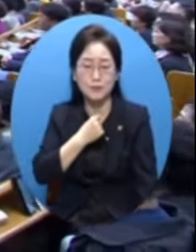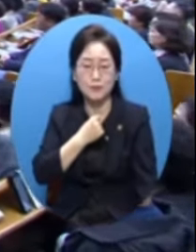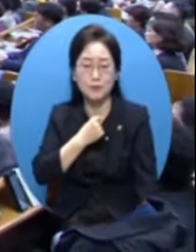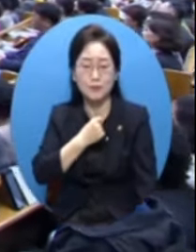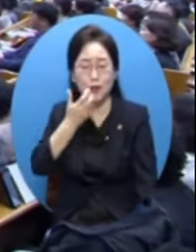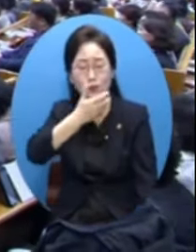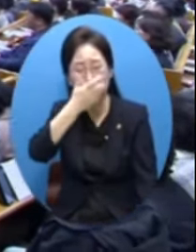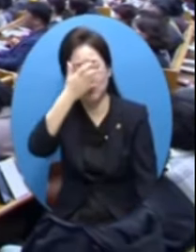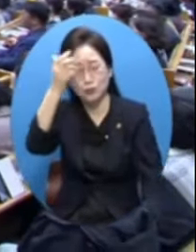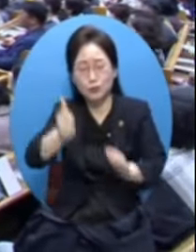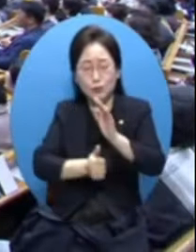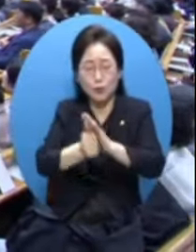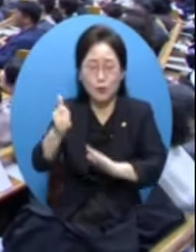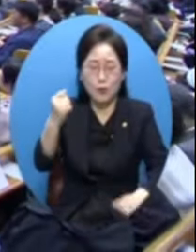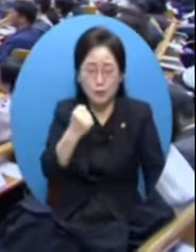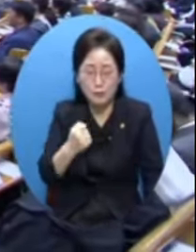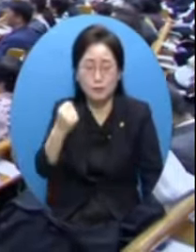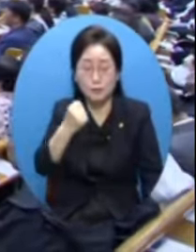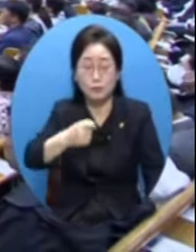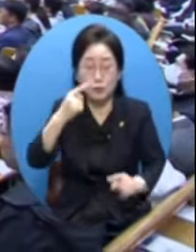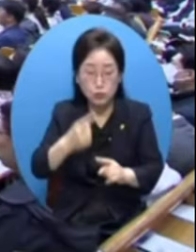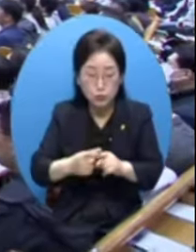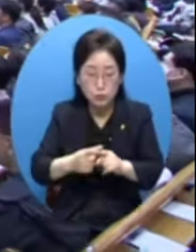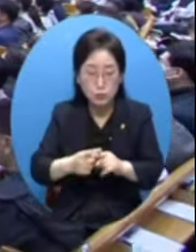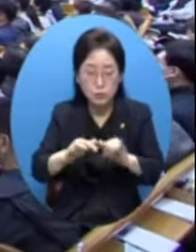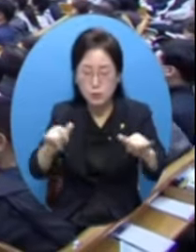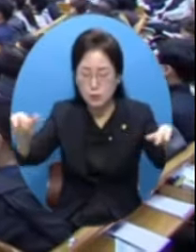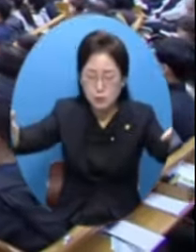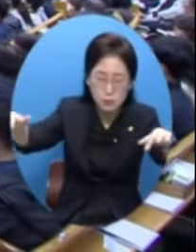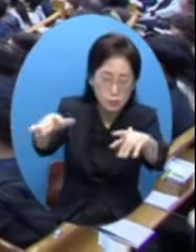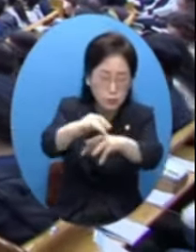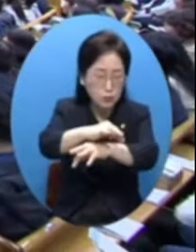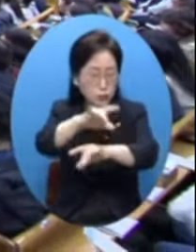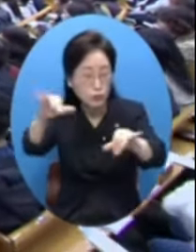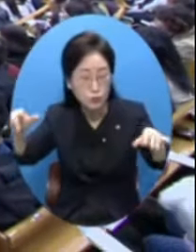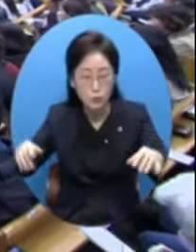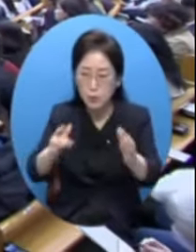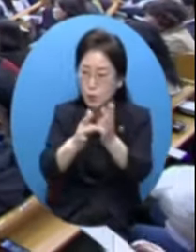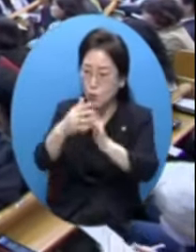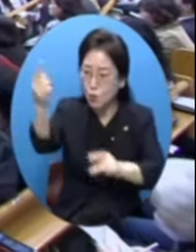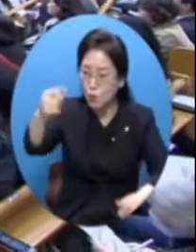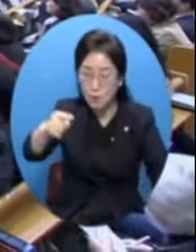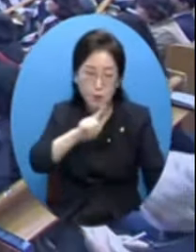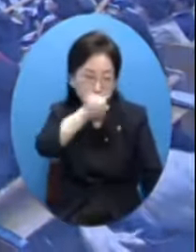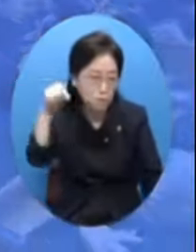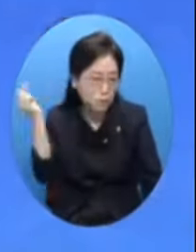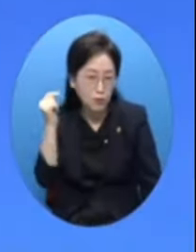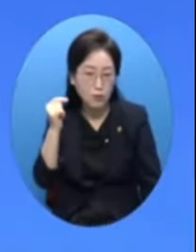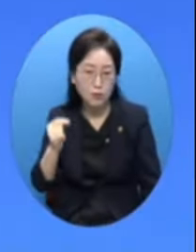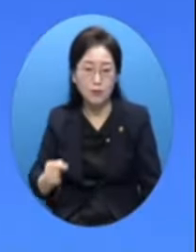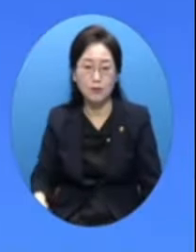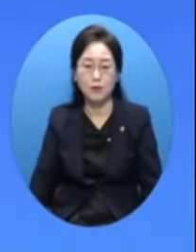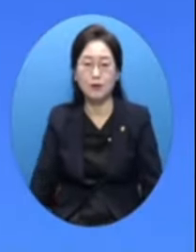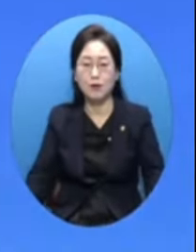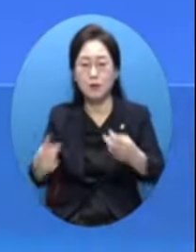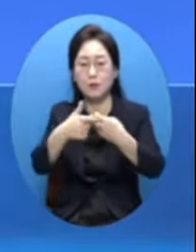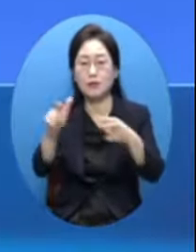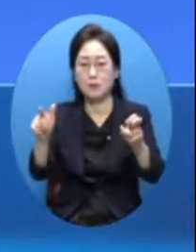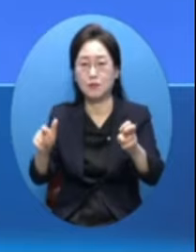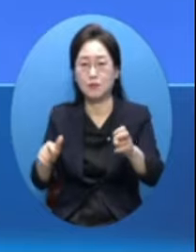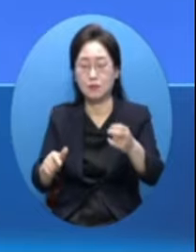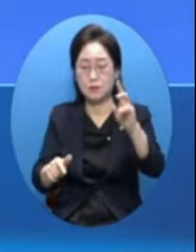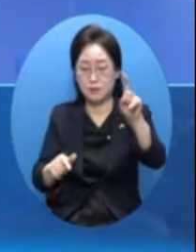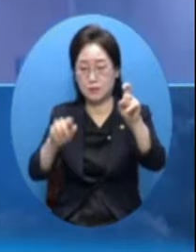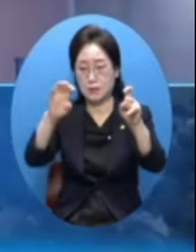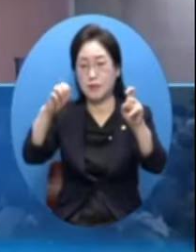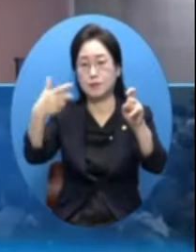꿈과 소망을 갖고 살고 있었는데 사람들이 웅성거리는 소리가 들립니다. 예수님 오신다, 예수님 오신다. 그때 마가복음 10장 40절을